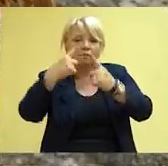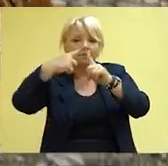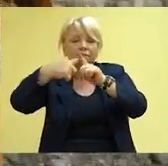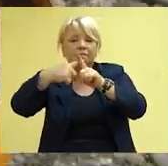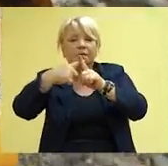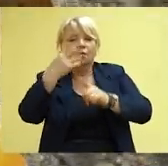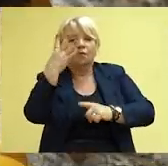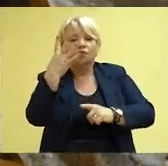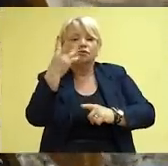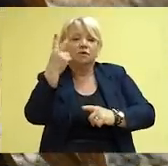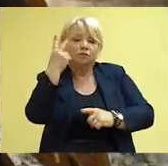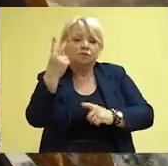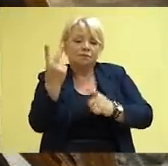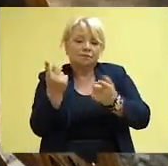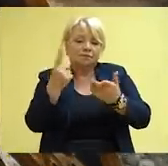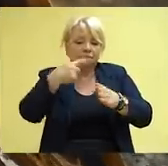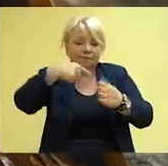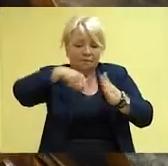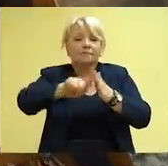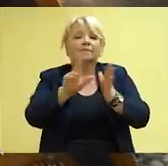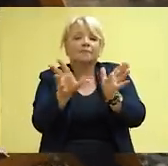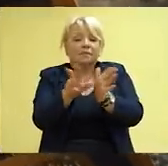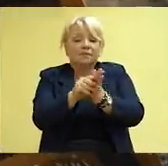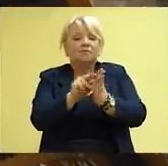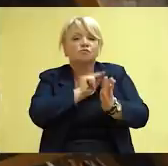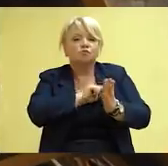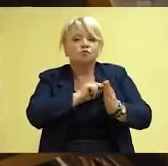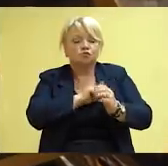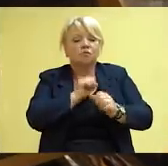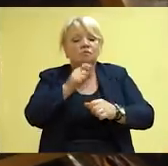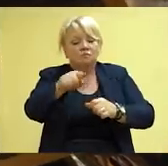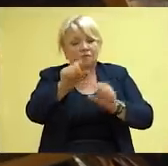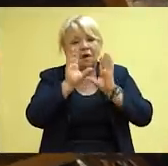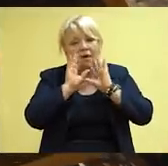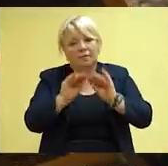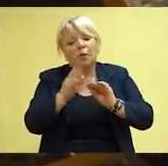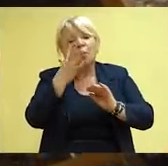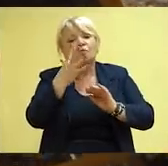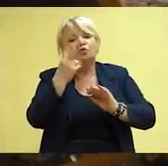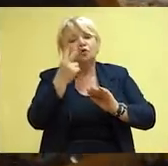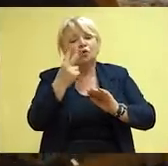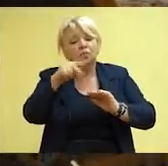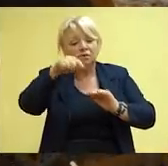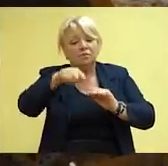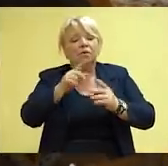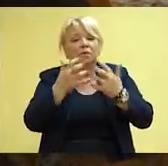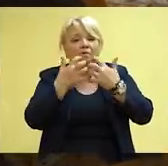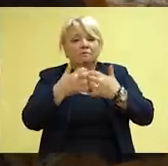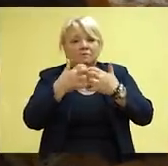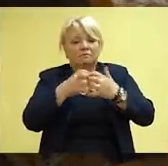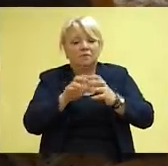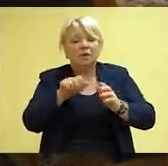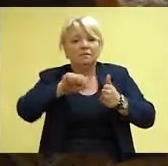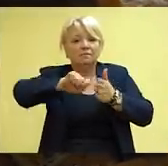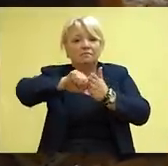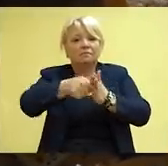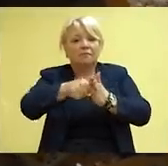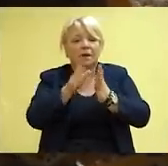ძალიან მაგარი ნასტროიკა თუ არ არის შიგნით, ვერ იმართება. აქედან გამომდინარე, დაიქოქა 52-ზე. MS-41